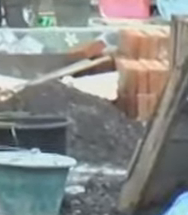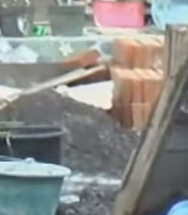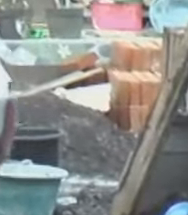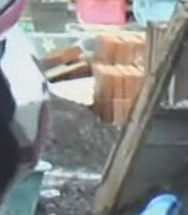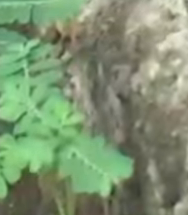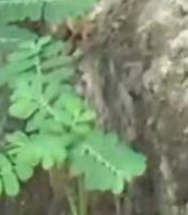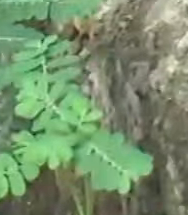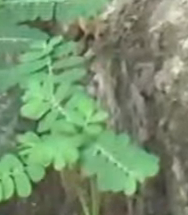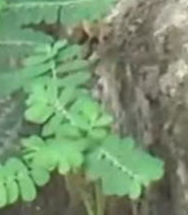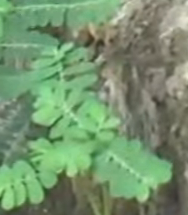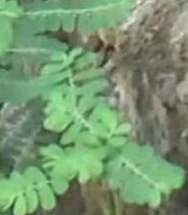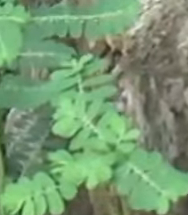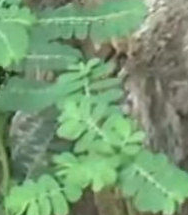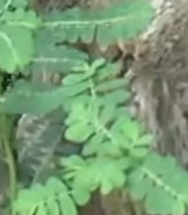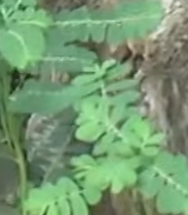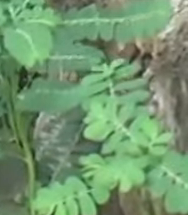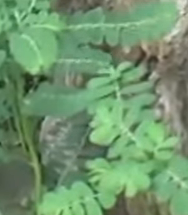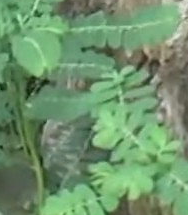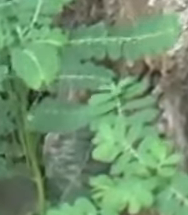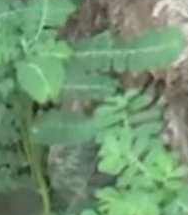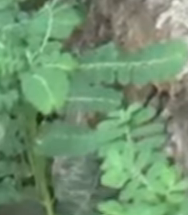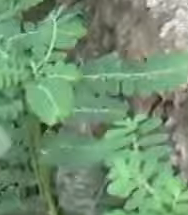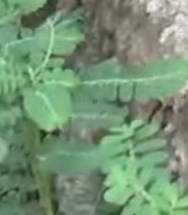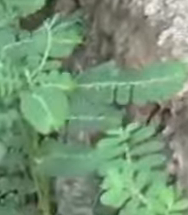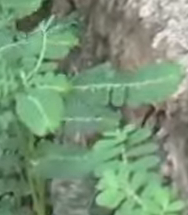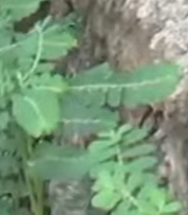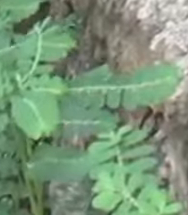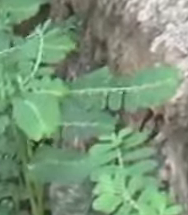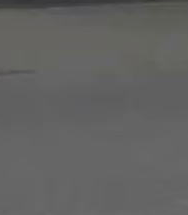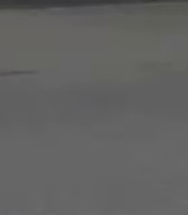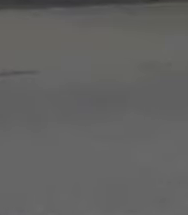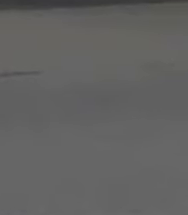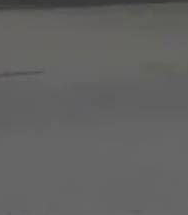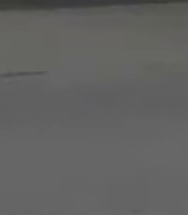pun dicat dengan warna pink dan dihiasi aneka stiker lucu.